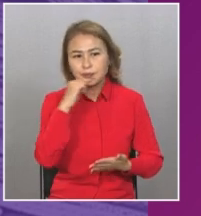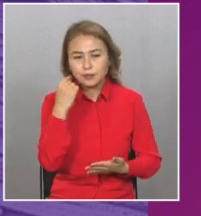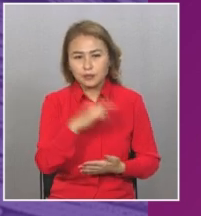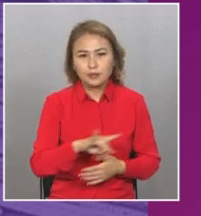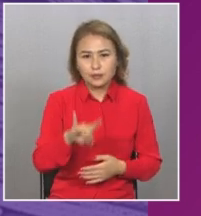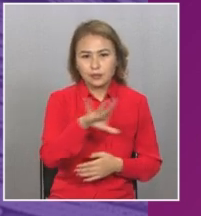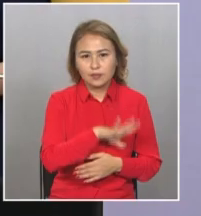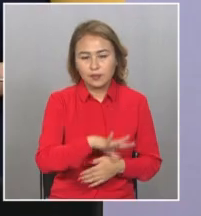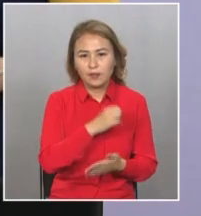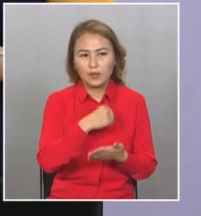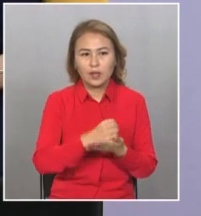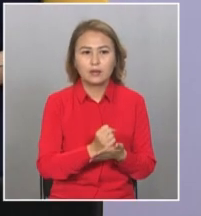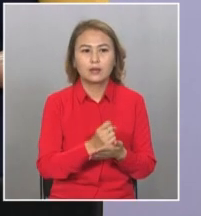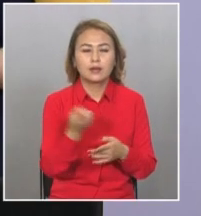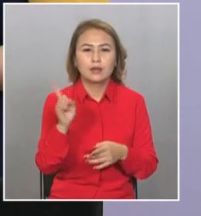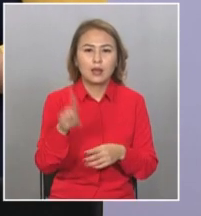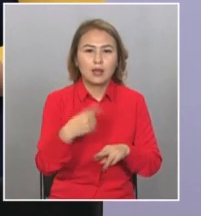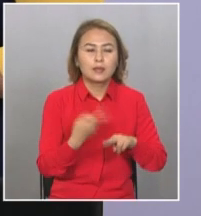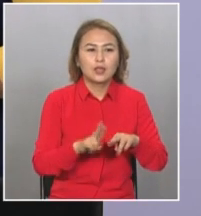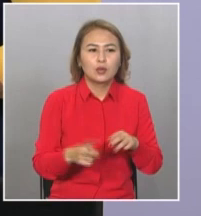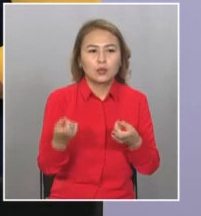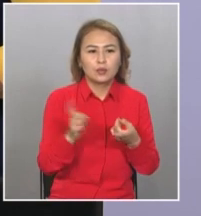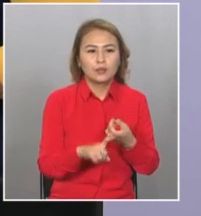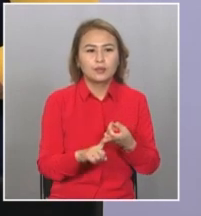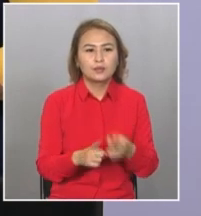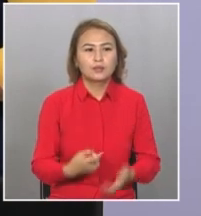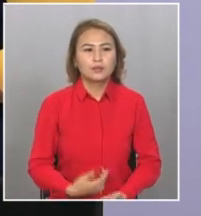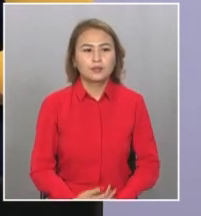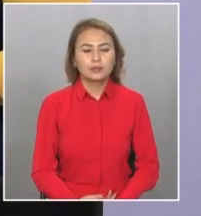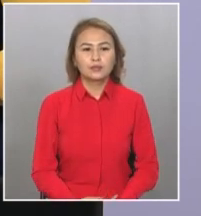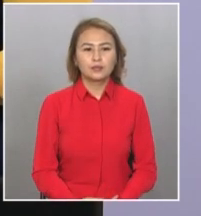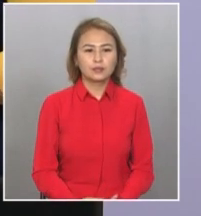федеративтік құрылысын талап ету болды.